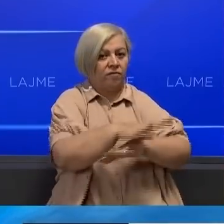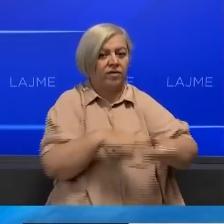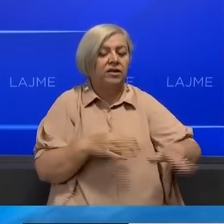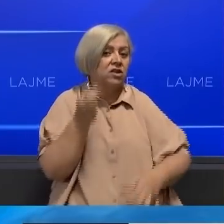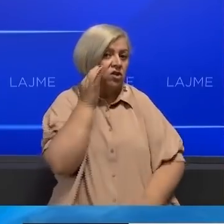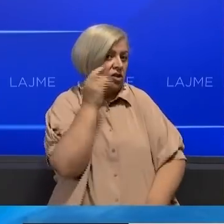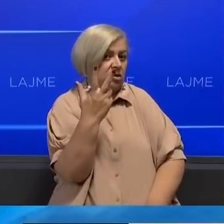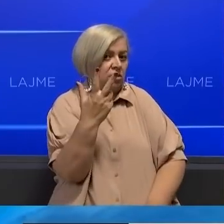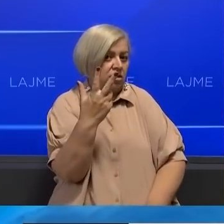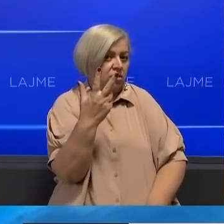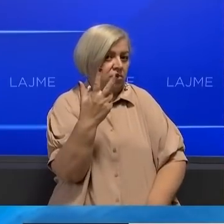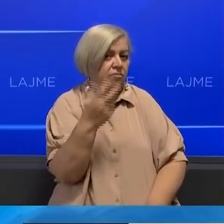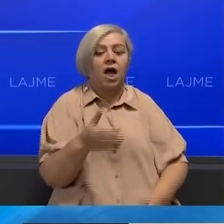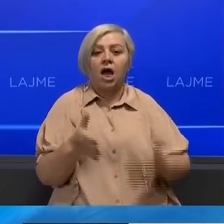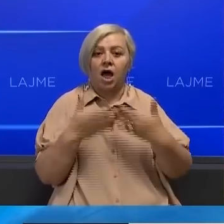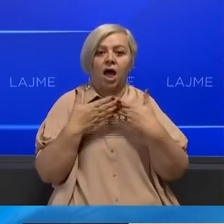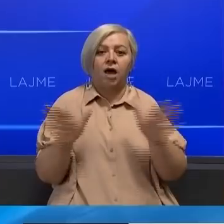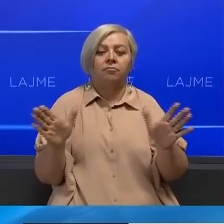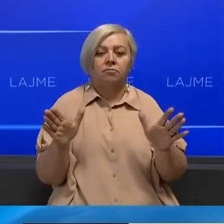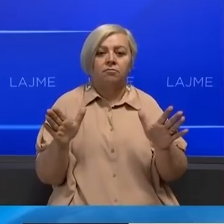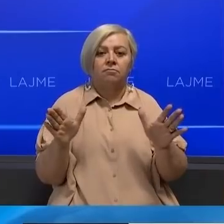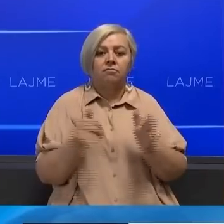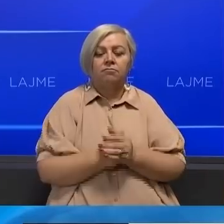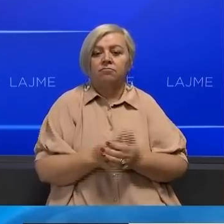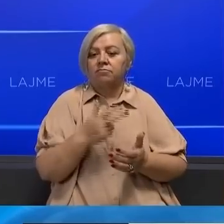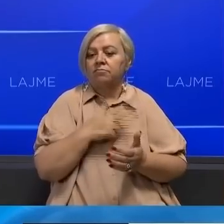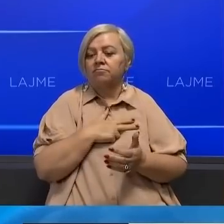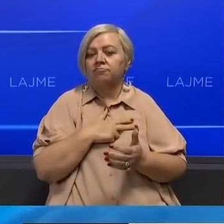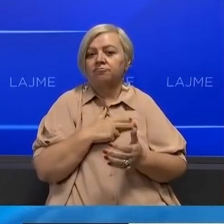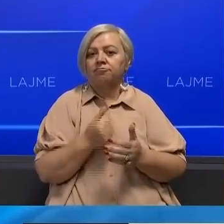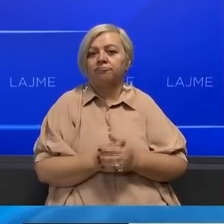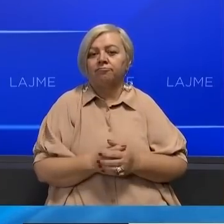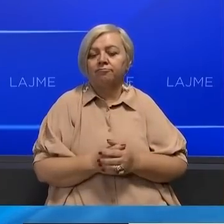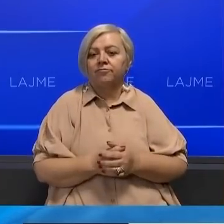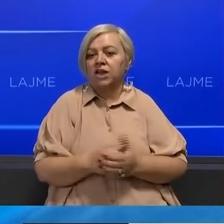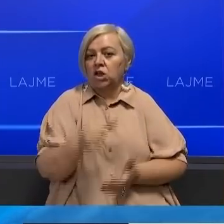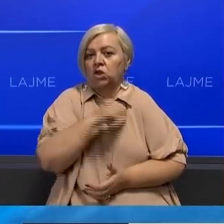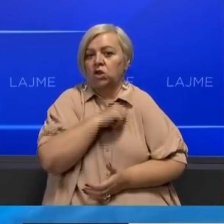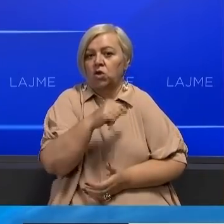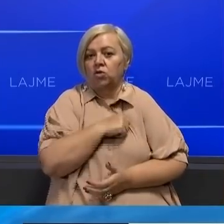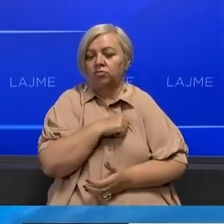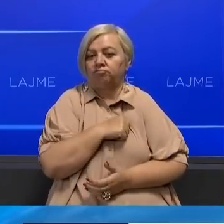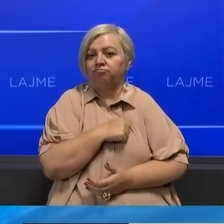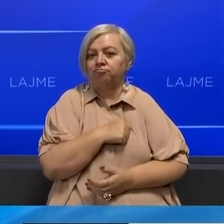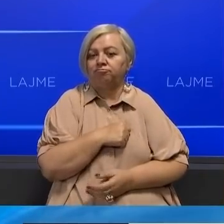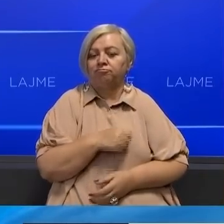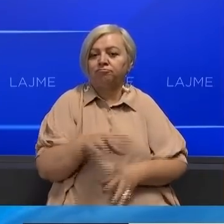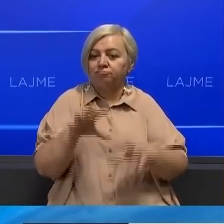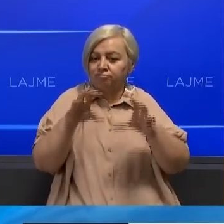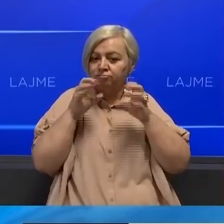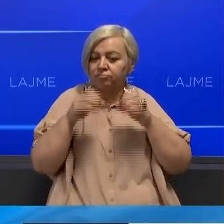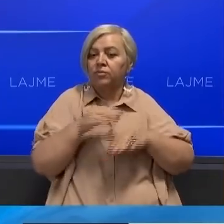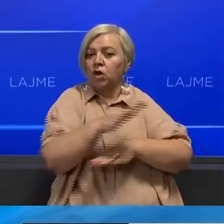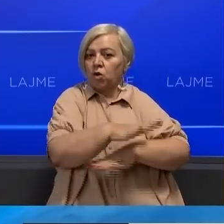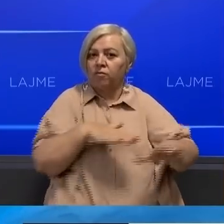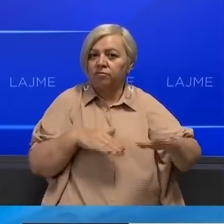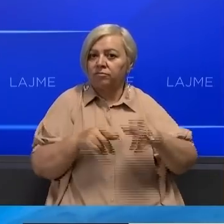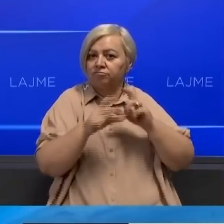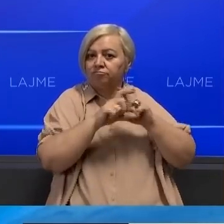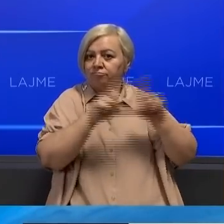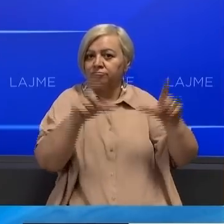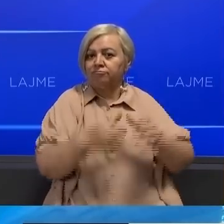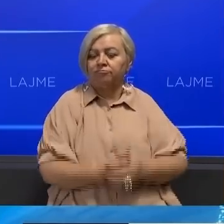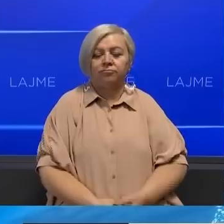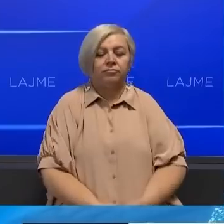3 ditë më radh do t'i mbajë dyert të hapura për bashkëdhëtarët që janë të interesuar të njoftohen me punën e këtij institucioni.